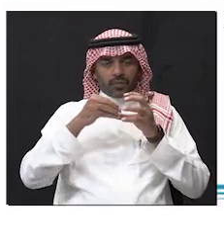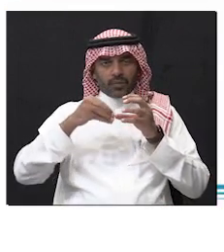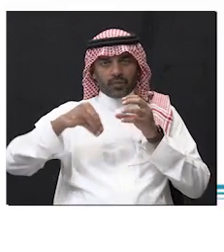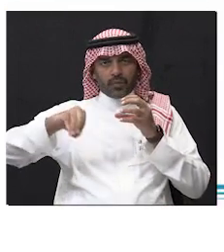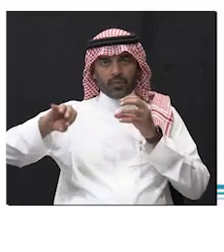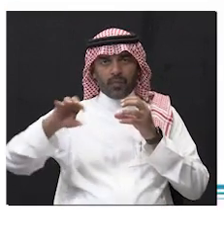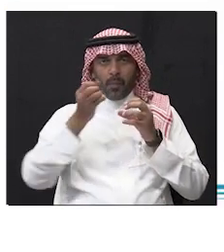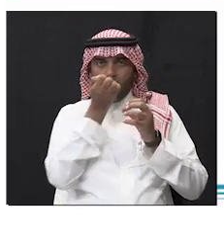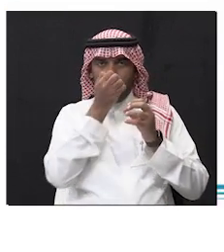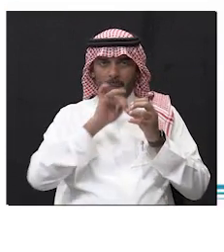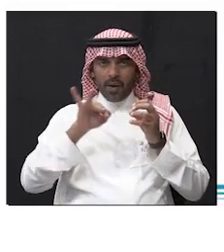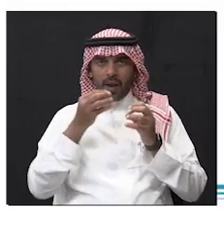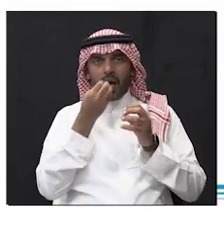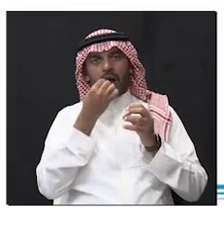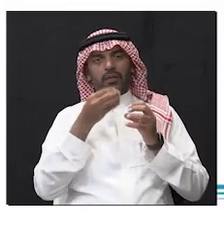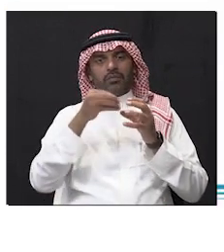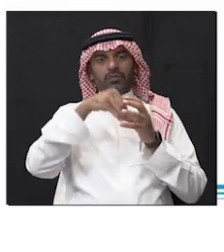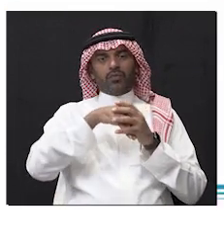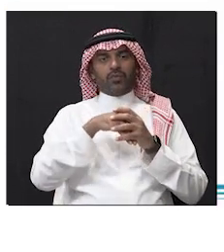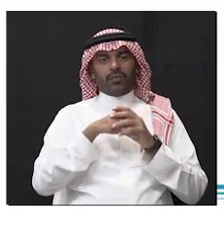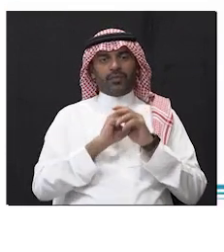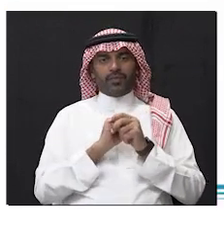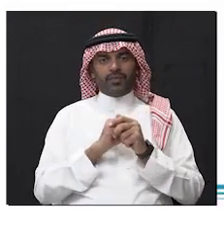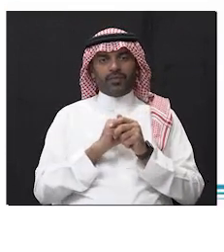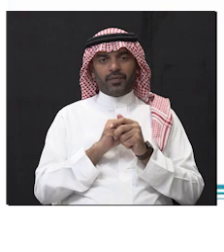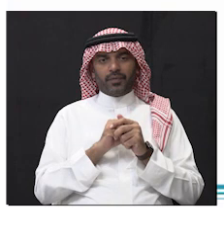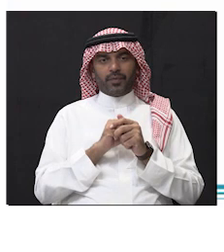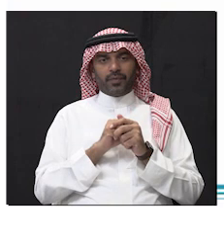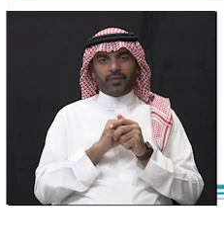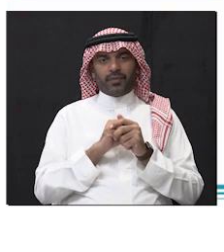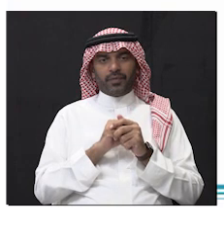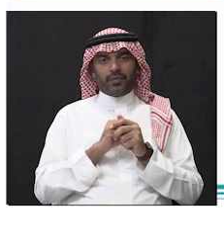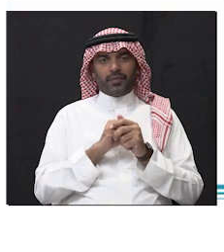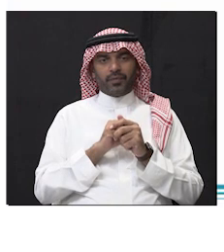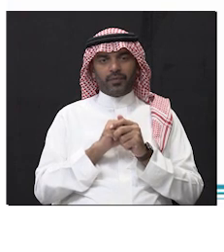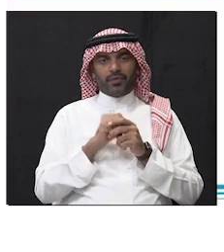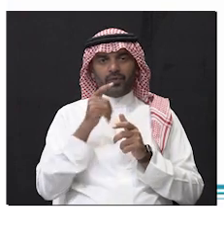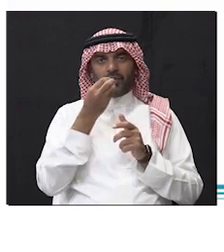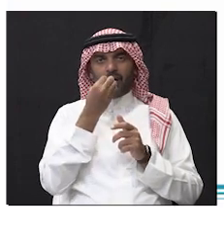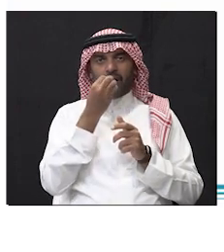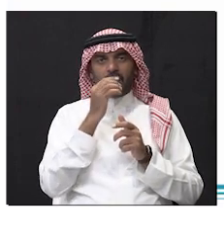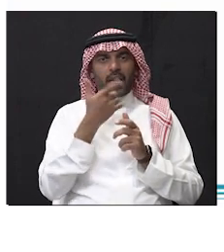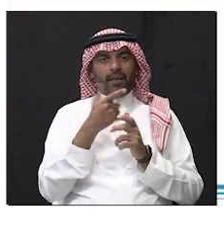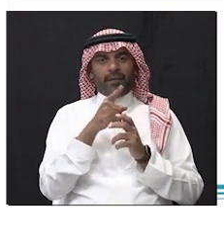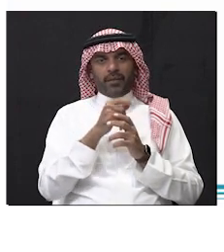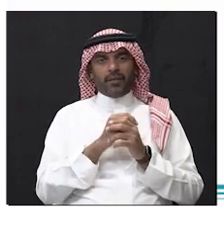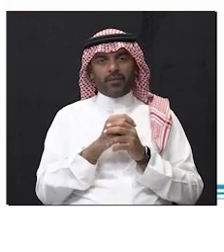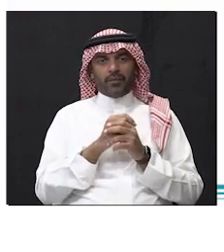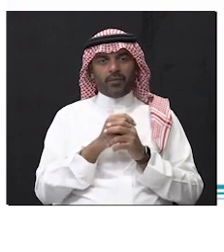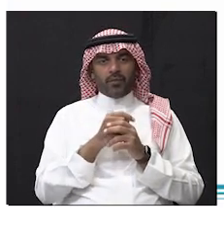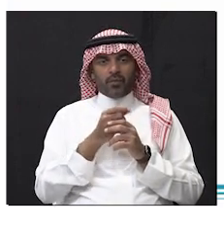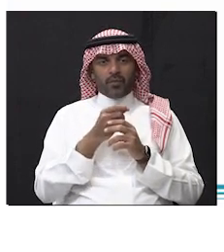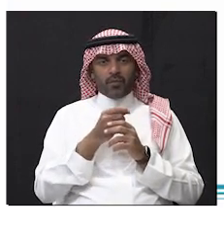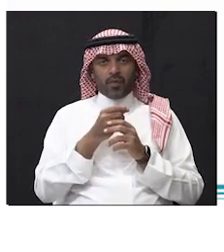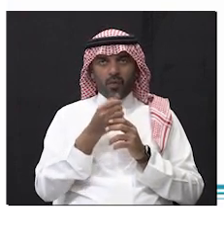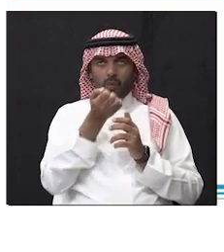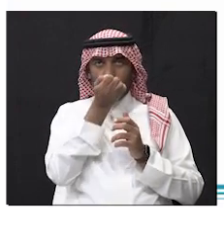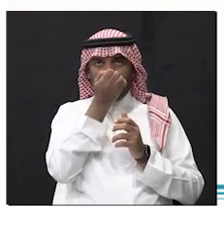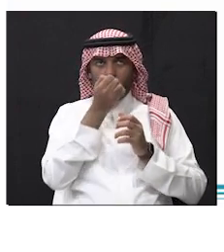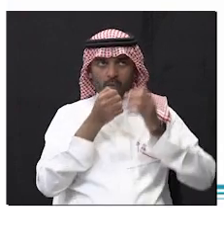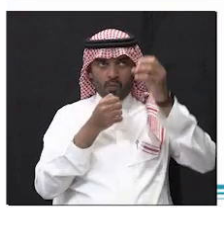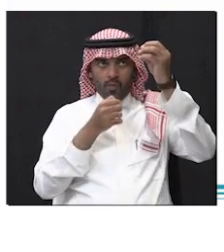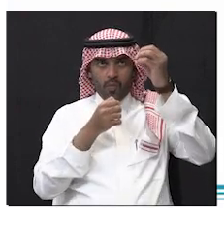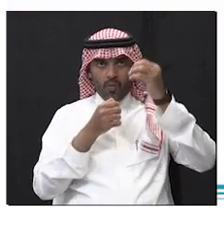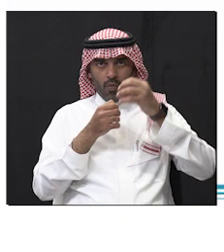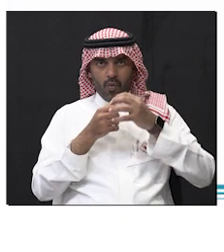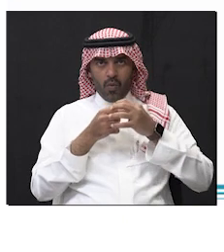الخلايا. لاحظ شكلها كيف تكون هذه الإسفنجيات، أنها تقوم بتصفية